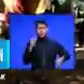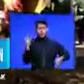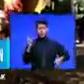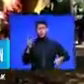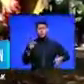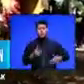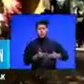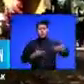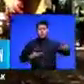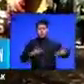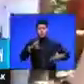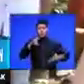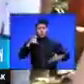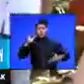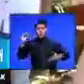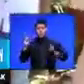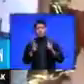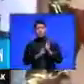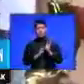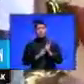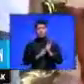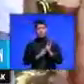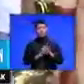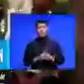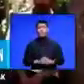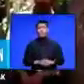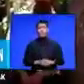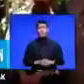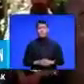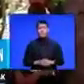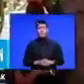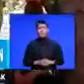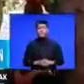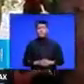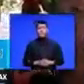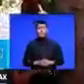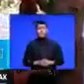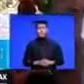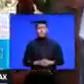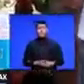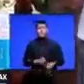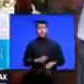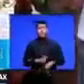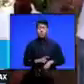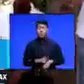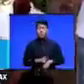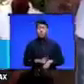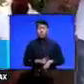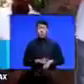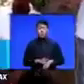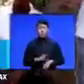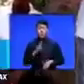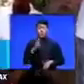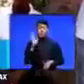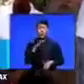berjarak 200 meter dari rumah duka Selasa sore. Terakhir waktu 2 hari